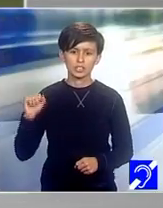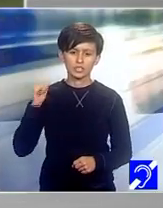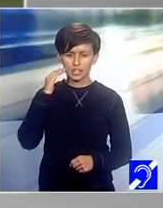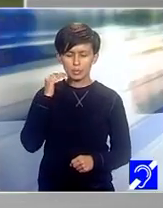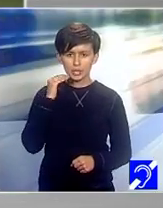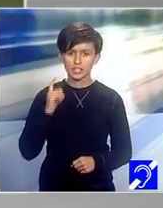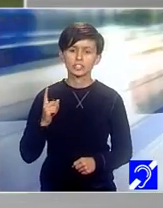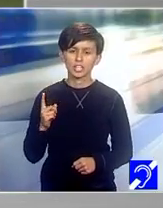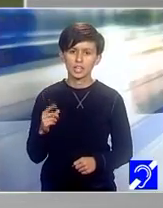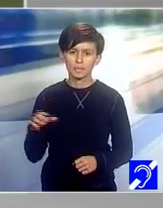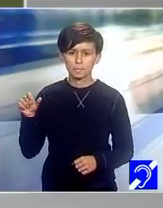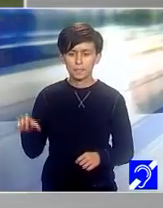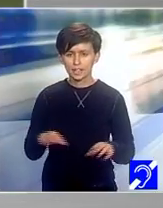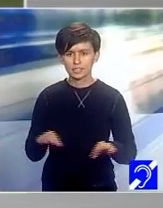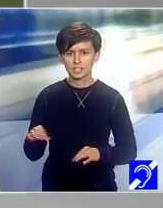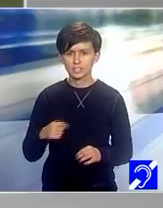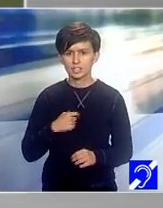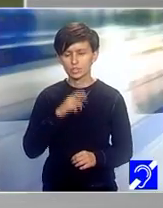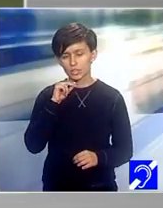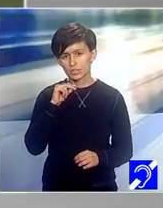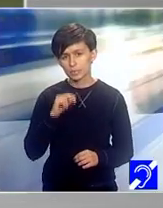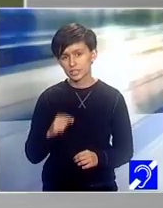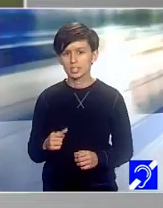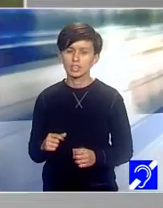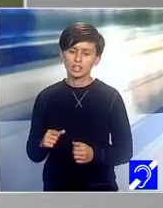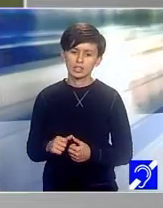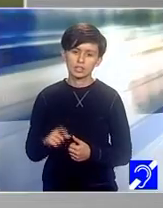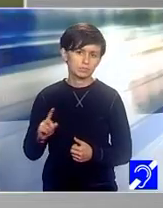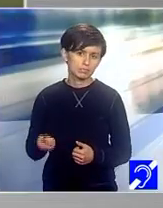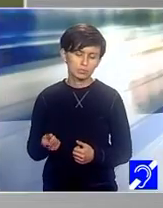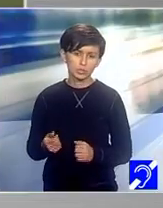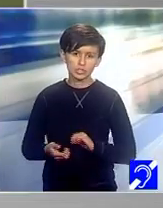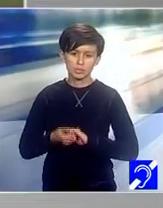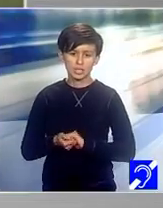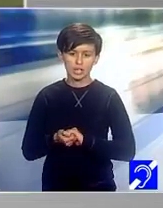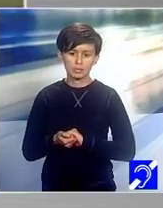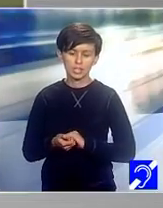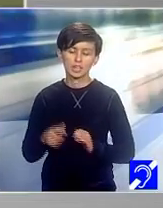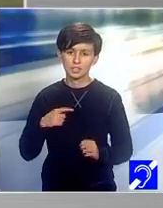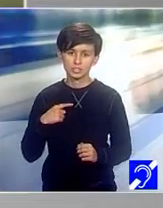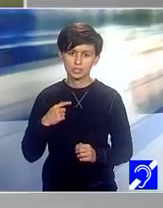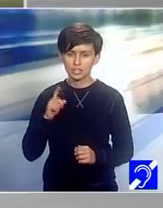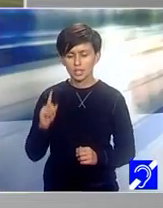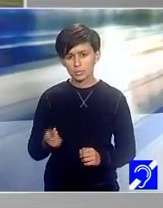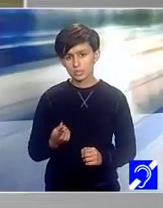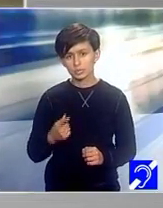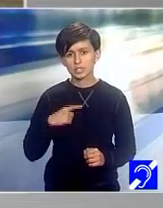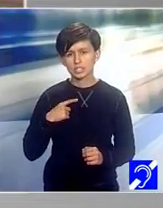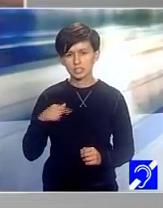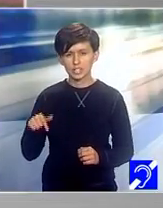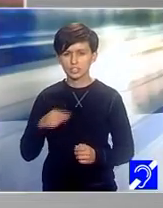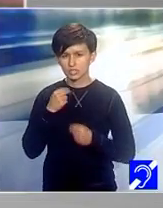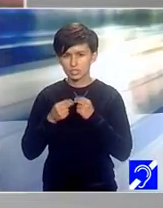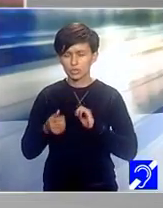Albon, vorbea de un posibil amical, dacă nu mă înșel. Sunt șanse să aibă loc acest amical de gală, îi putem spune, cu SUA